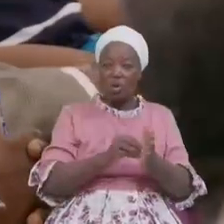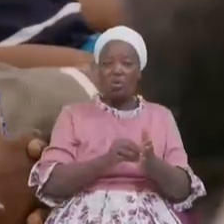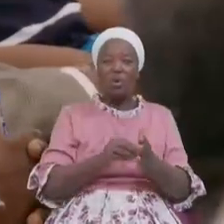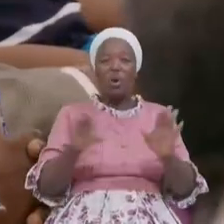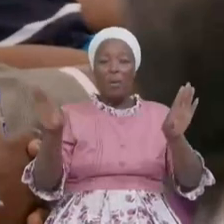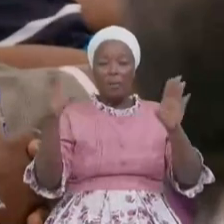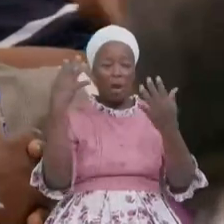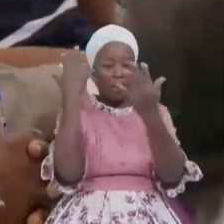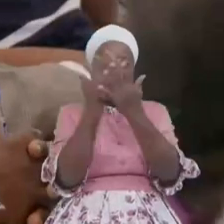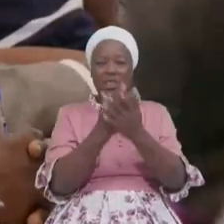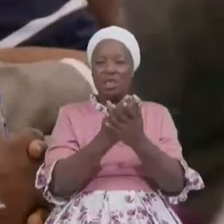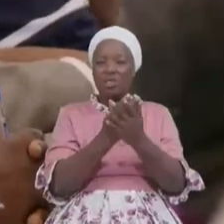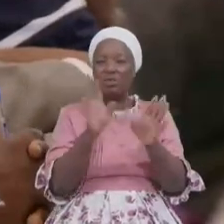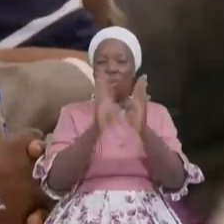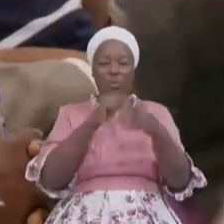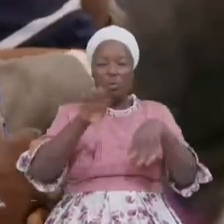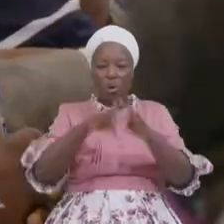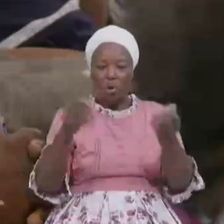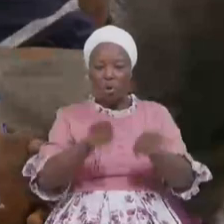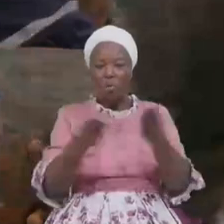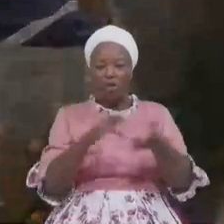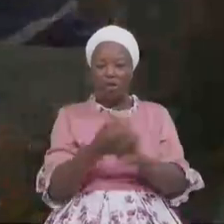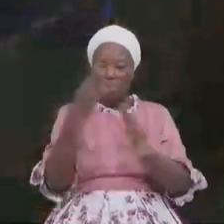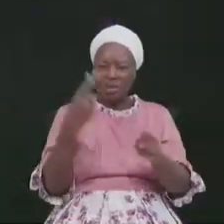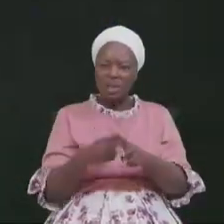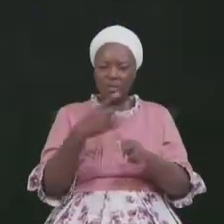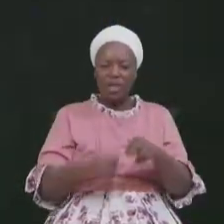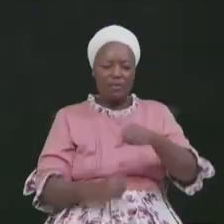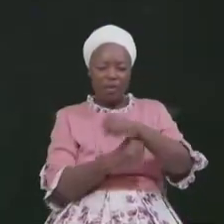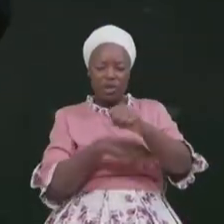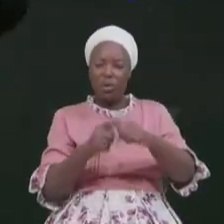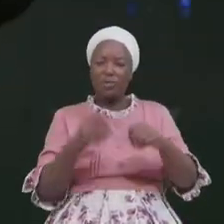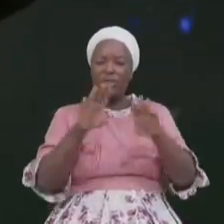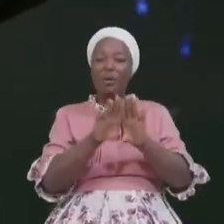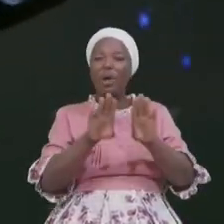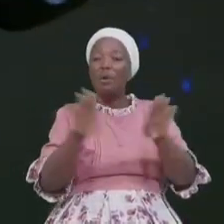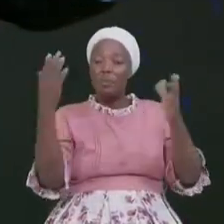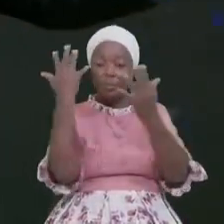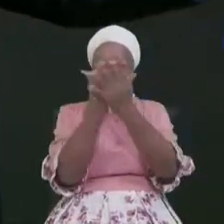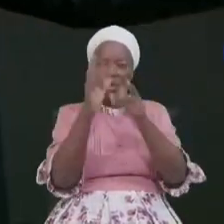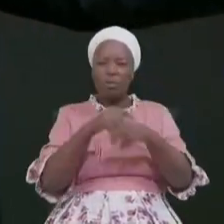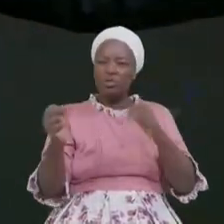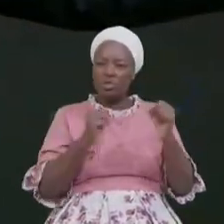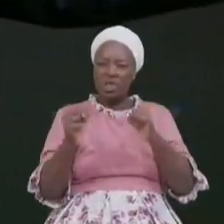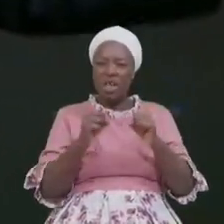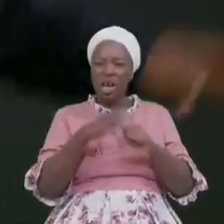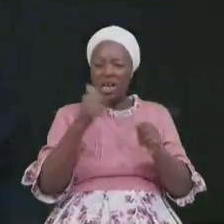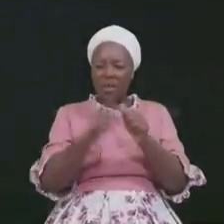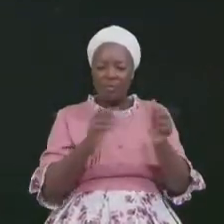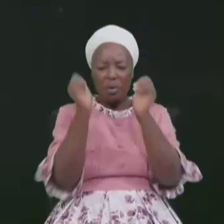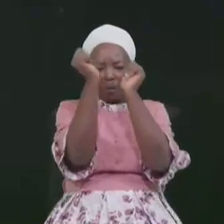Les fondements de la prison furent ébranlés. Et les liens de tous